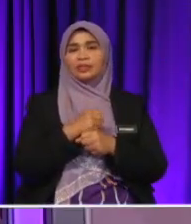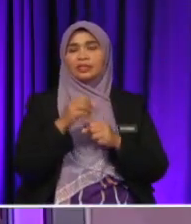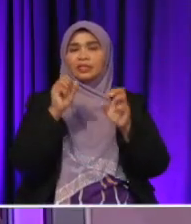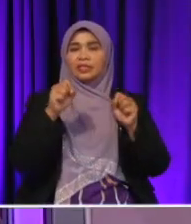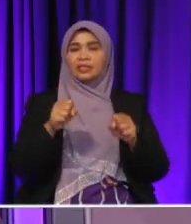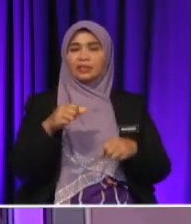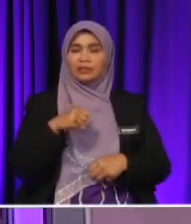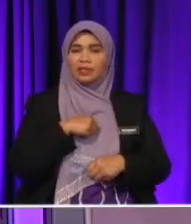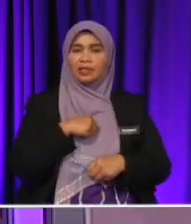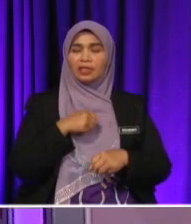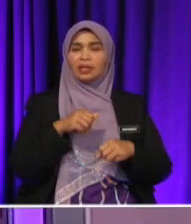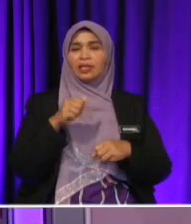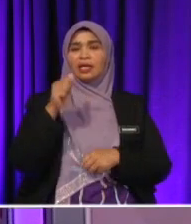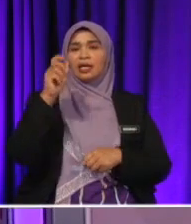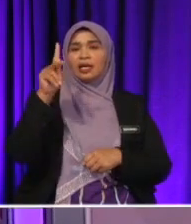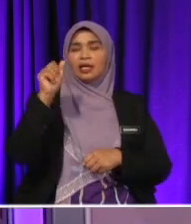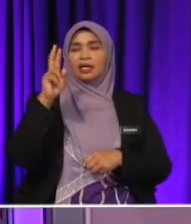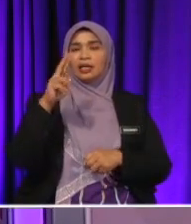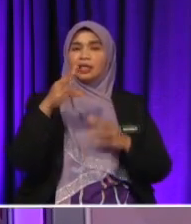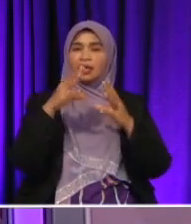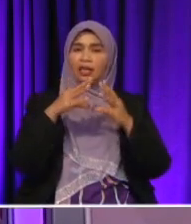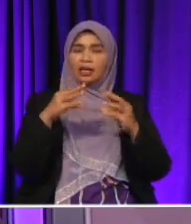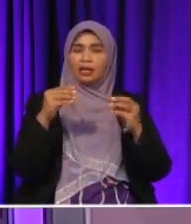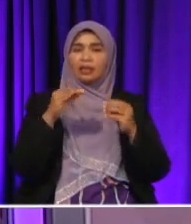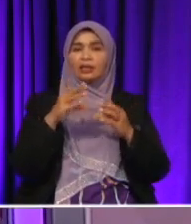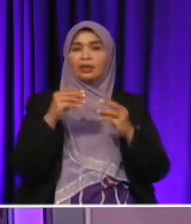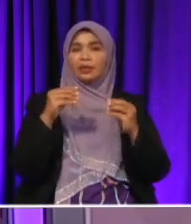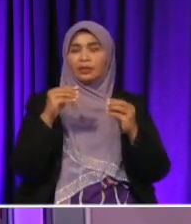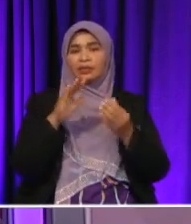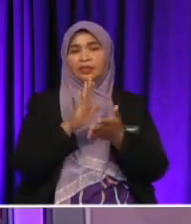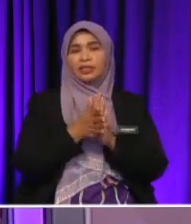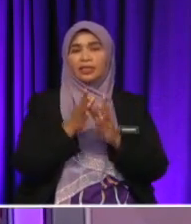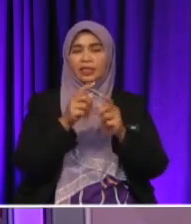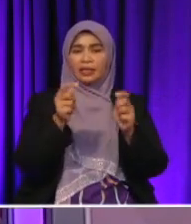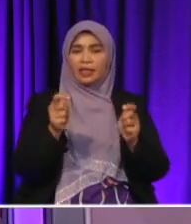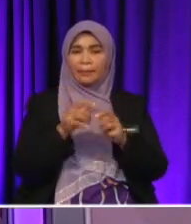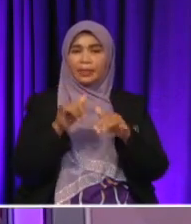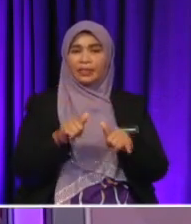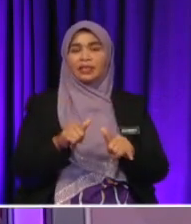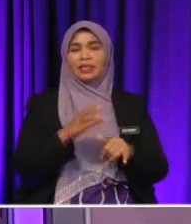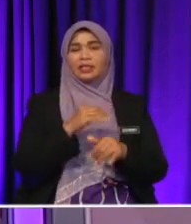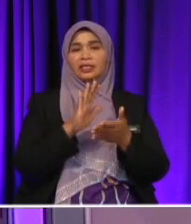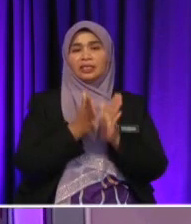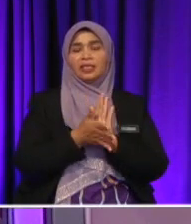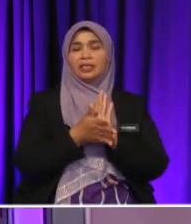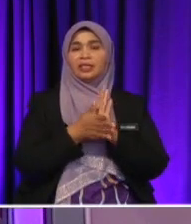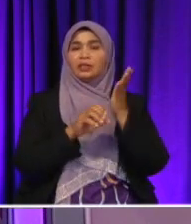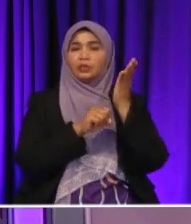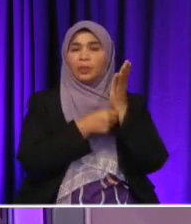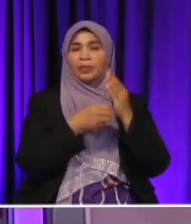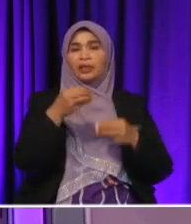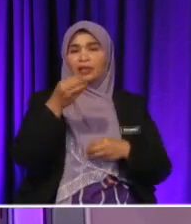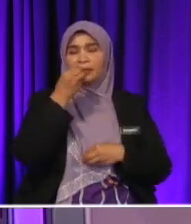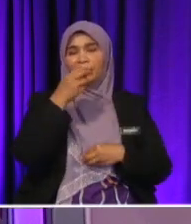akar-akar dia yang halus tuh sebenarnya menjadi tempat tinggal dan sumber makanan bagi ikan-ikan